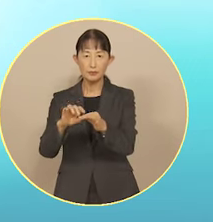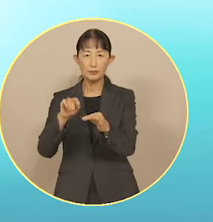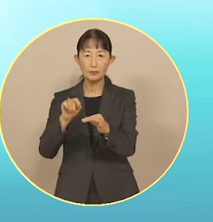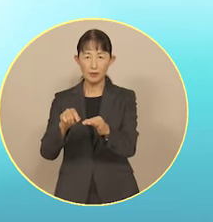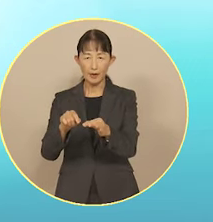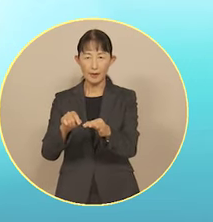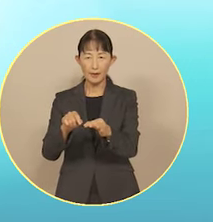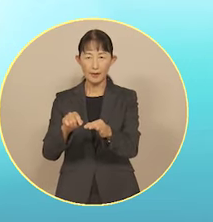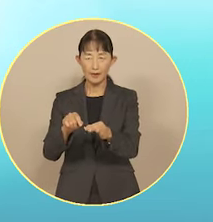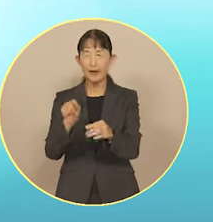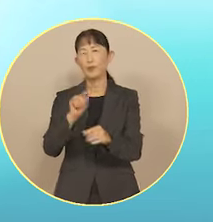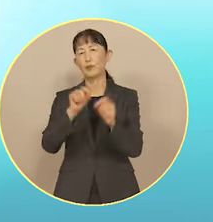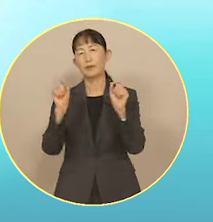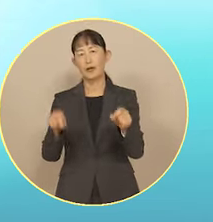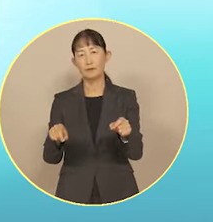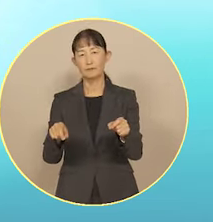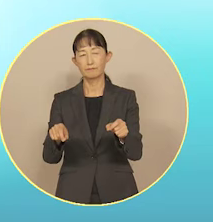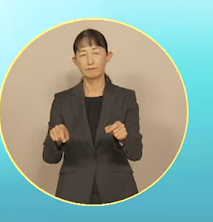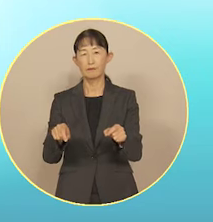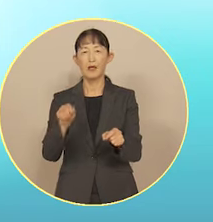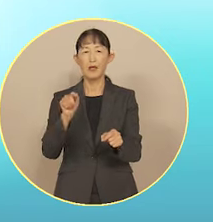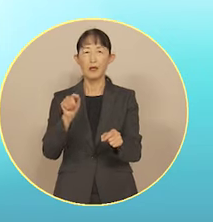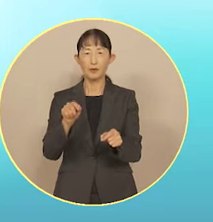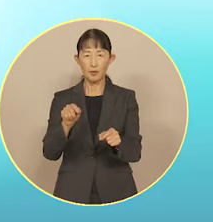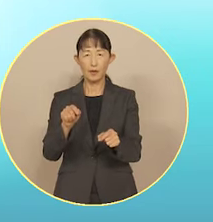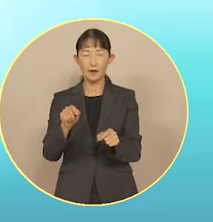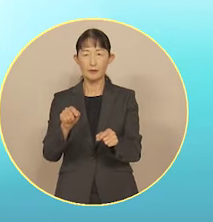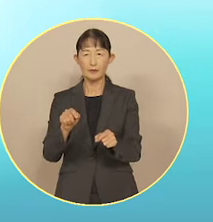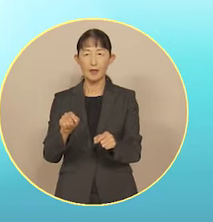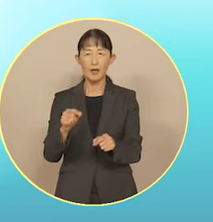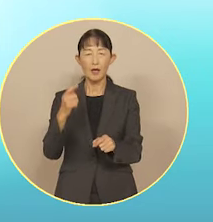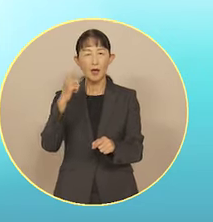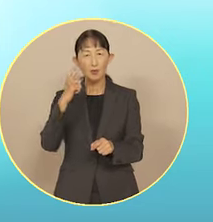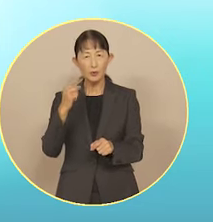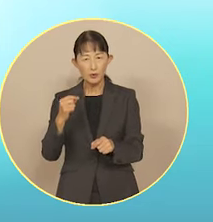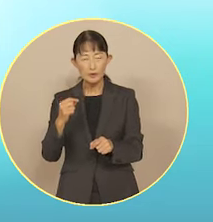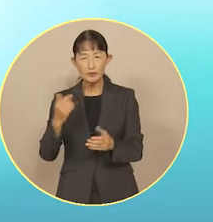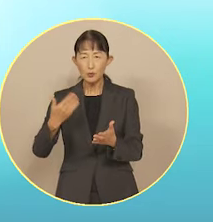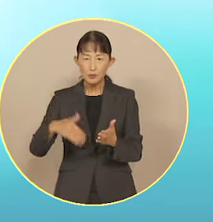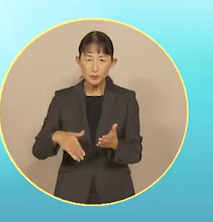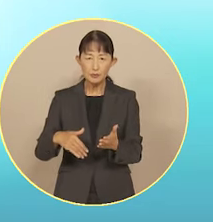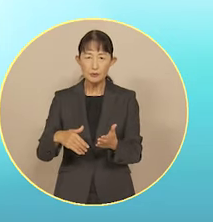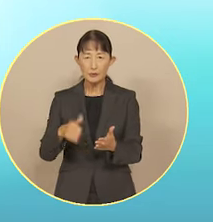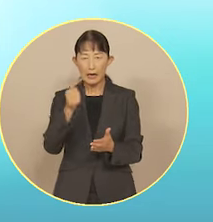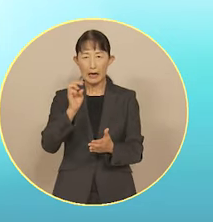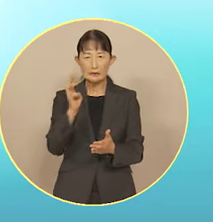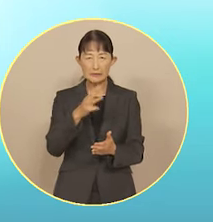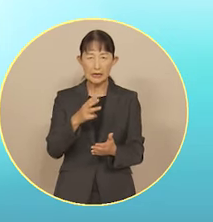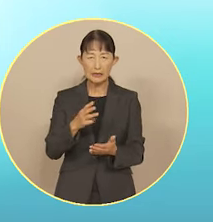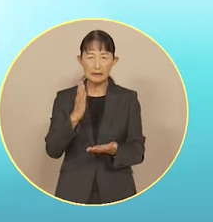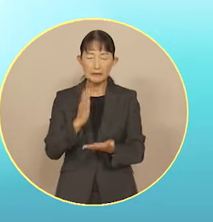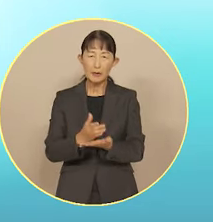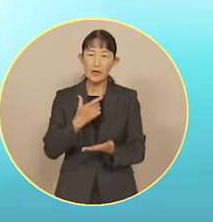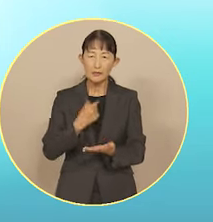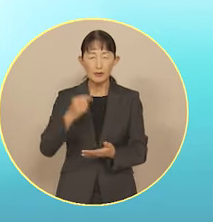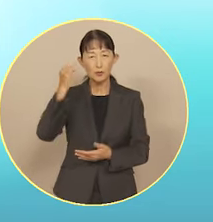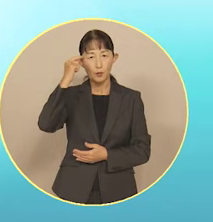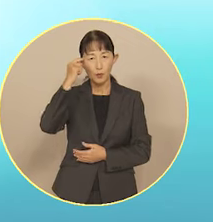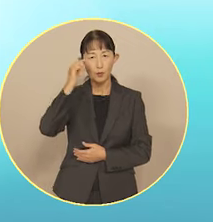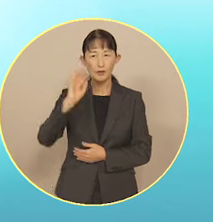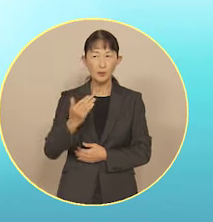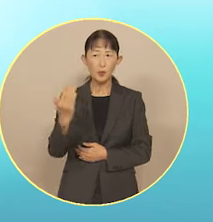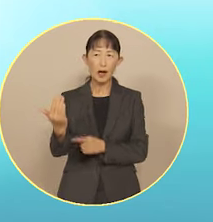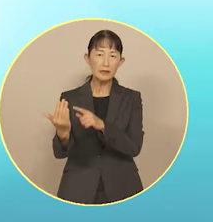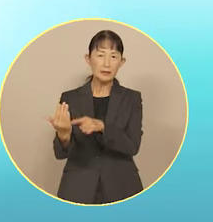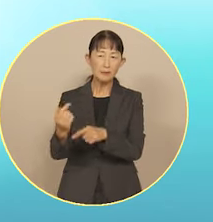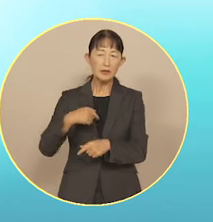情報を伝えたということでもしこの犯罪に手を染めなかったら逆に自分がが痛い目に合わされるんじゃないのかと